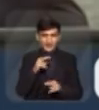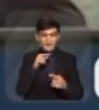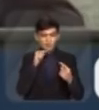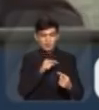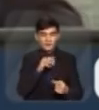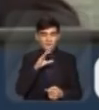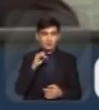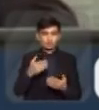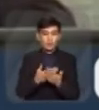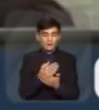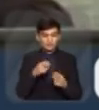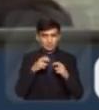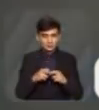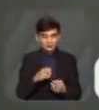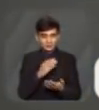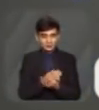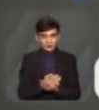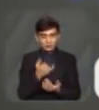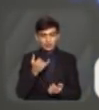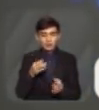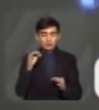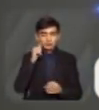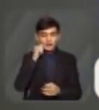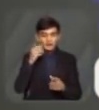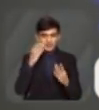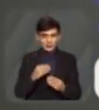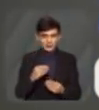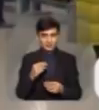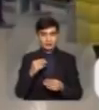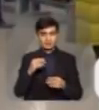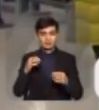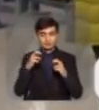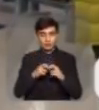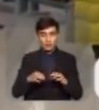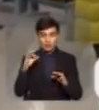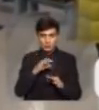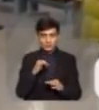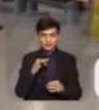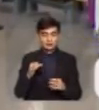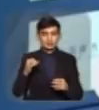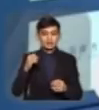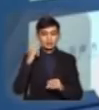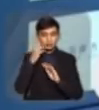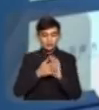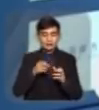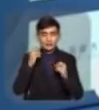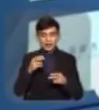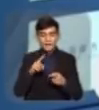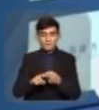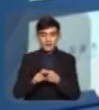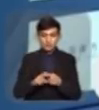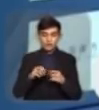вируса. А Всемирная организация здравоохранения уже завтра соберется на экстренное заседание, чтобы выяснить, насколько